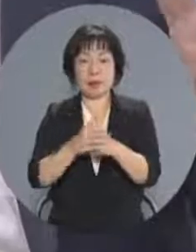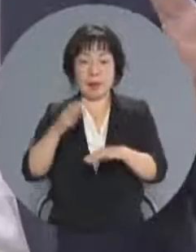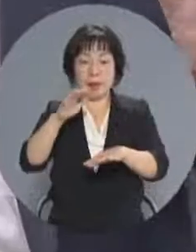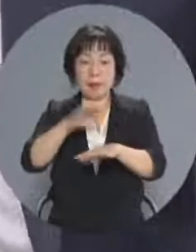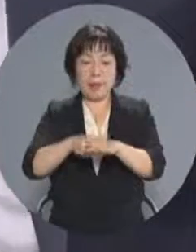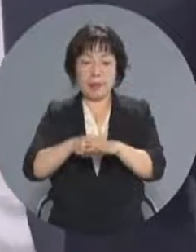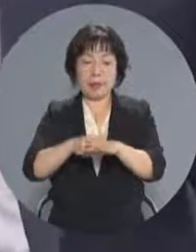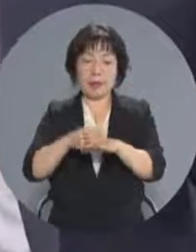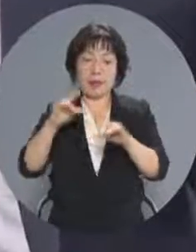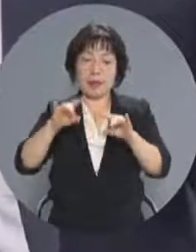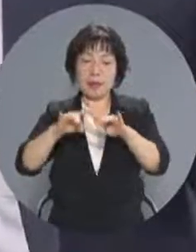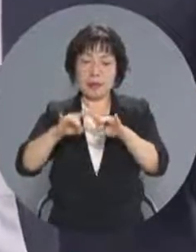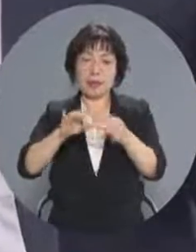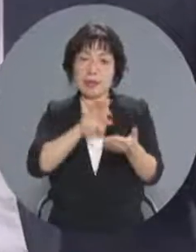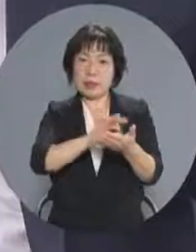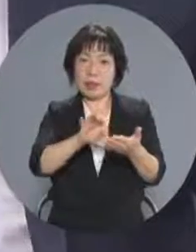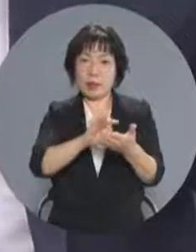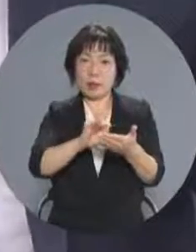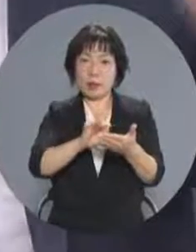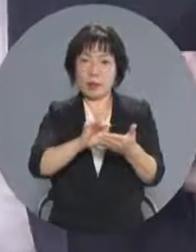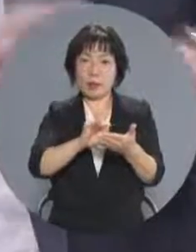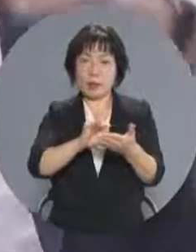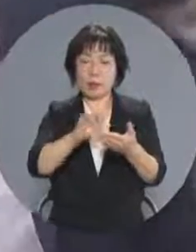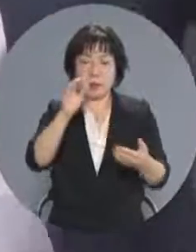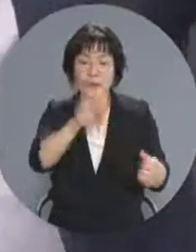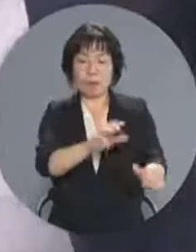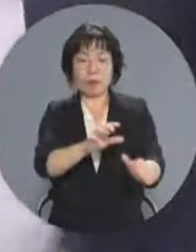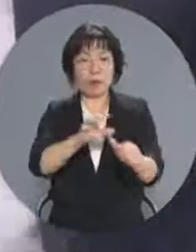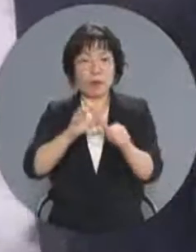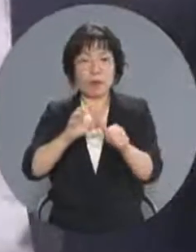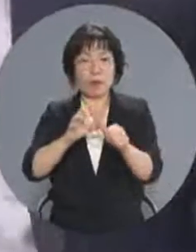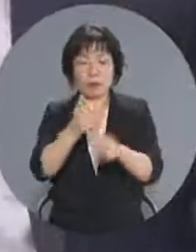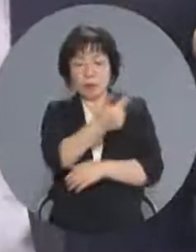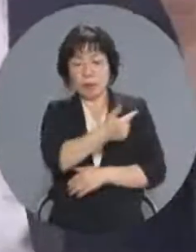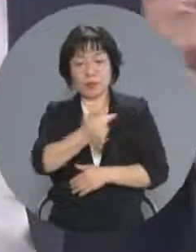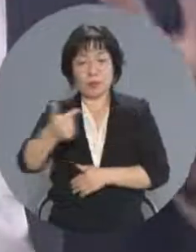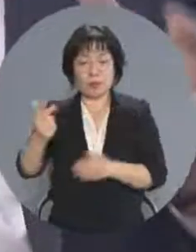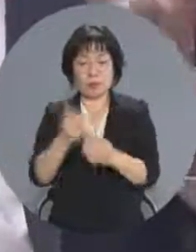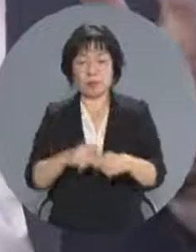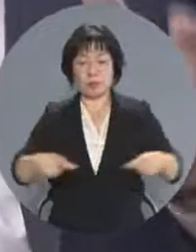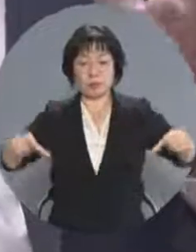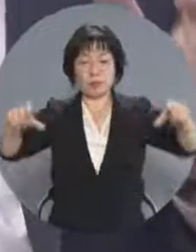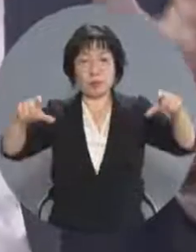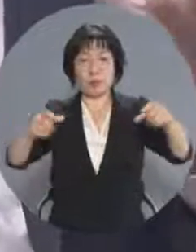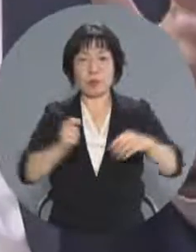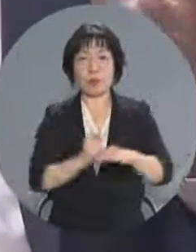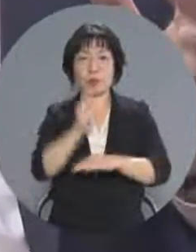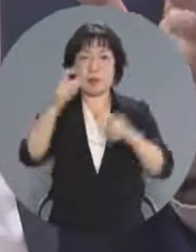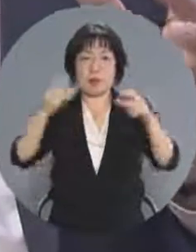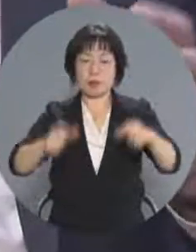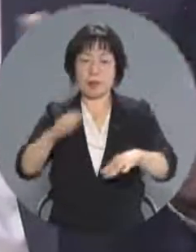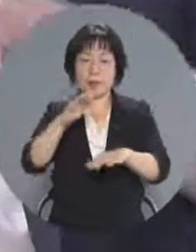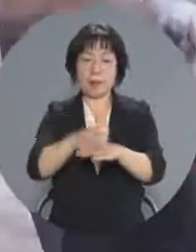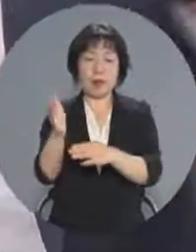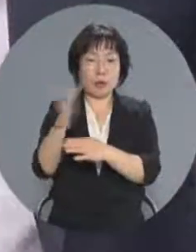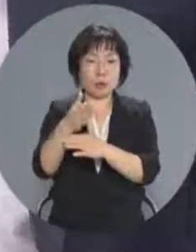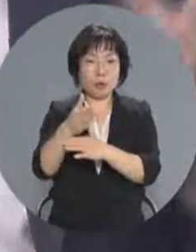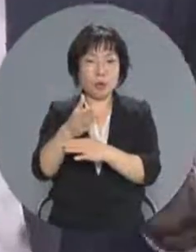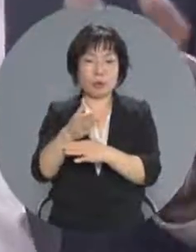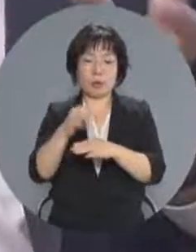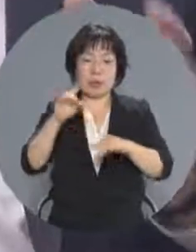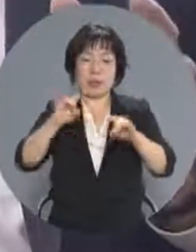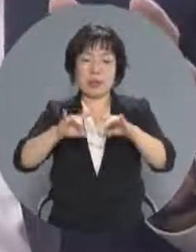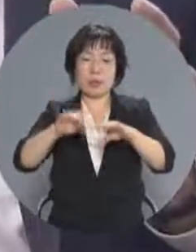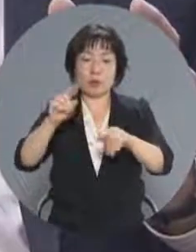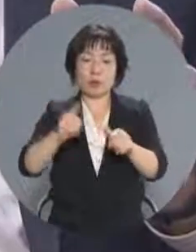혁심 밸리가 만에 있는데 이거를 중심으로 한 대규모 우리 공의 농수축산 스마트